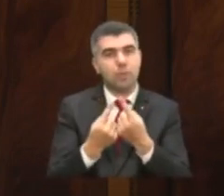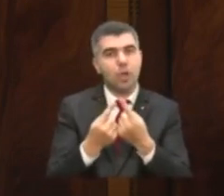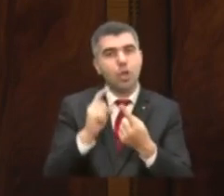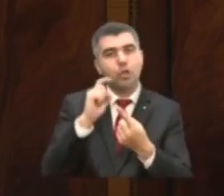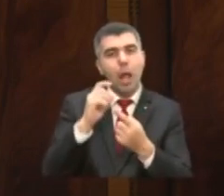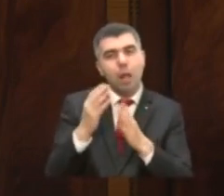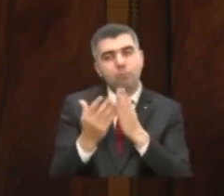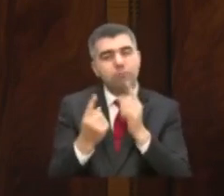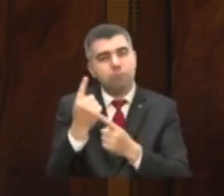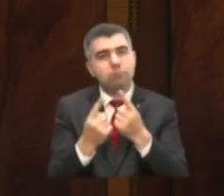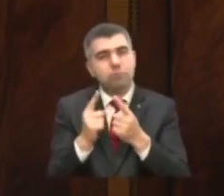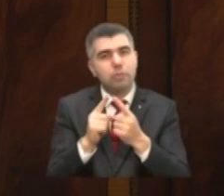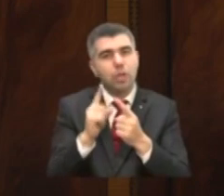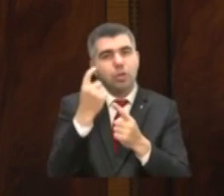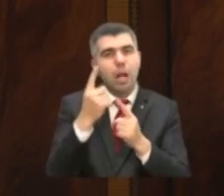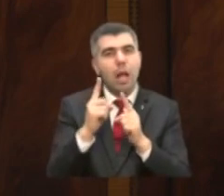باعتبارها